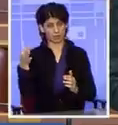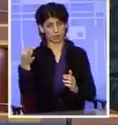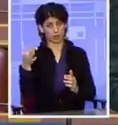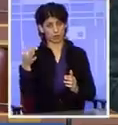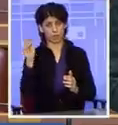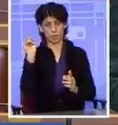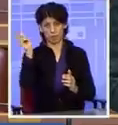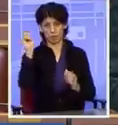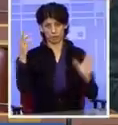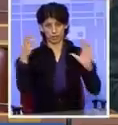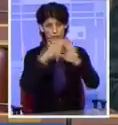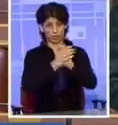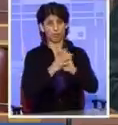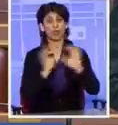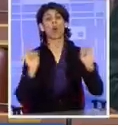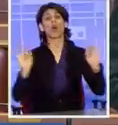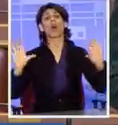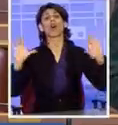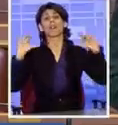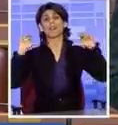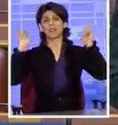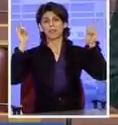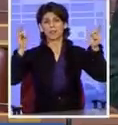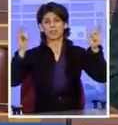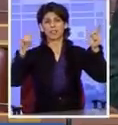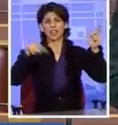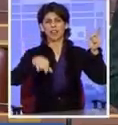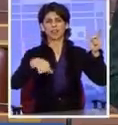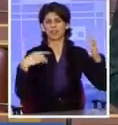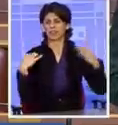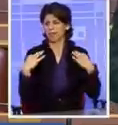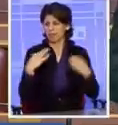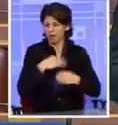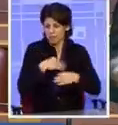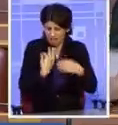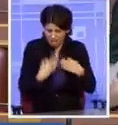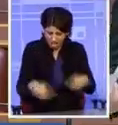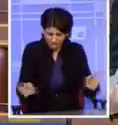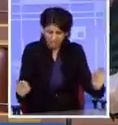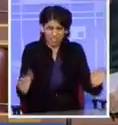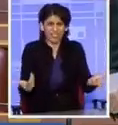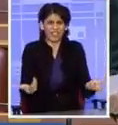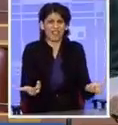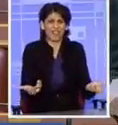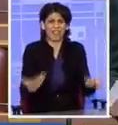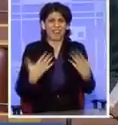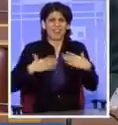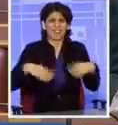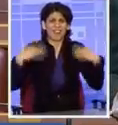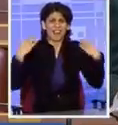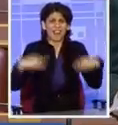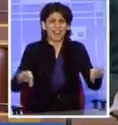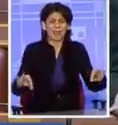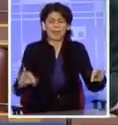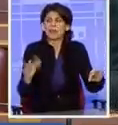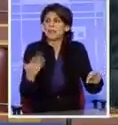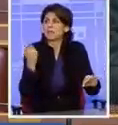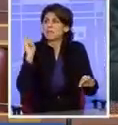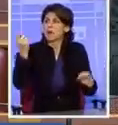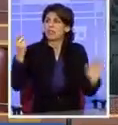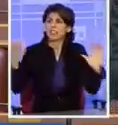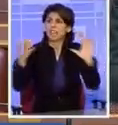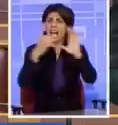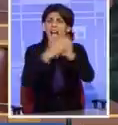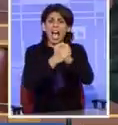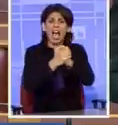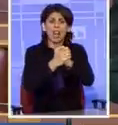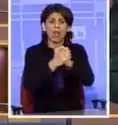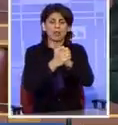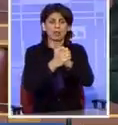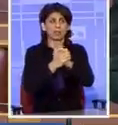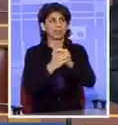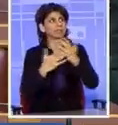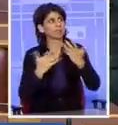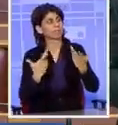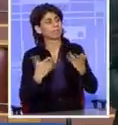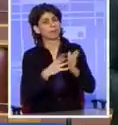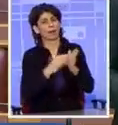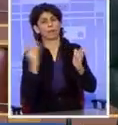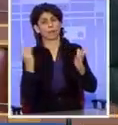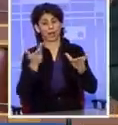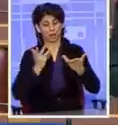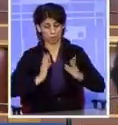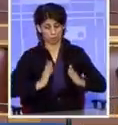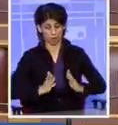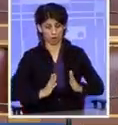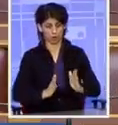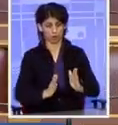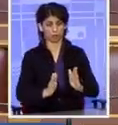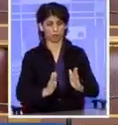δημοκρατία είναι πουκάμισο αδιανό. Τι είδους πολιτική ενοποίηση ήταν αυτή, αν προχωρήσουμε σε